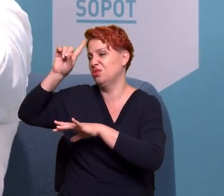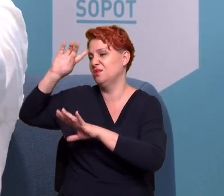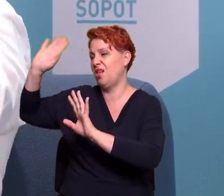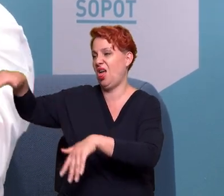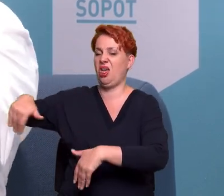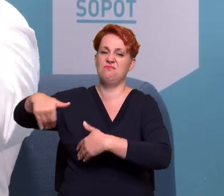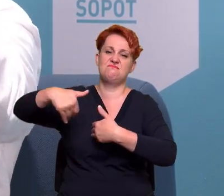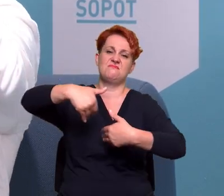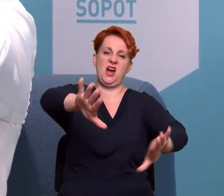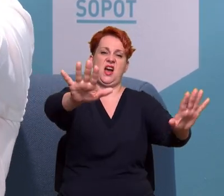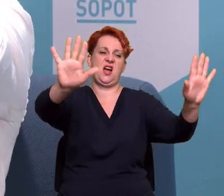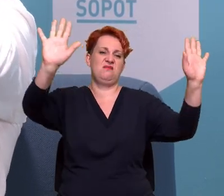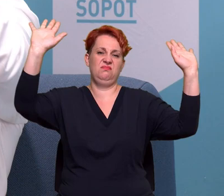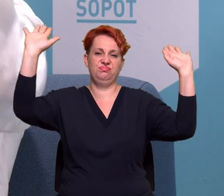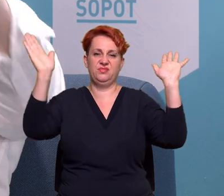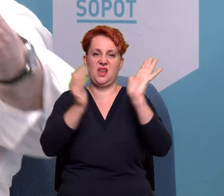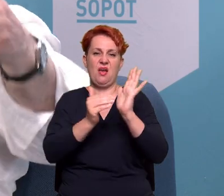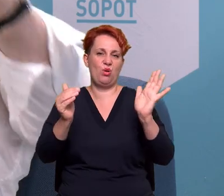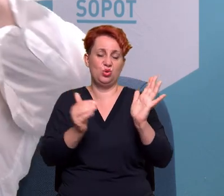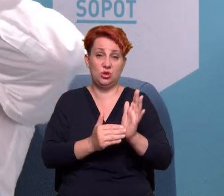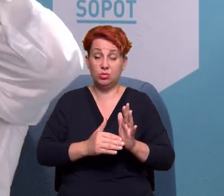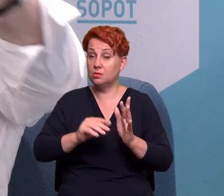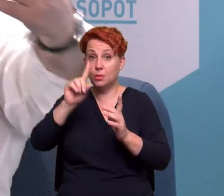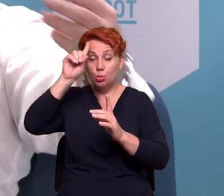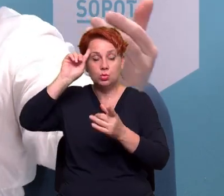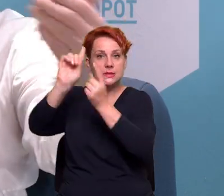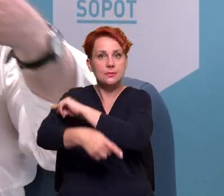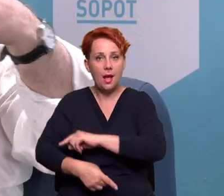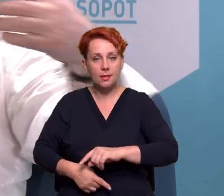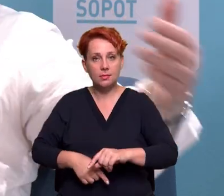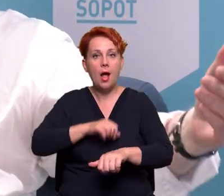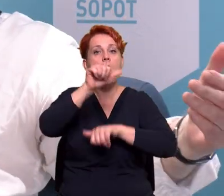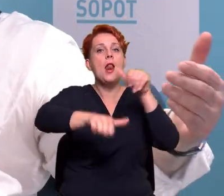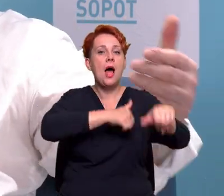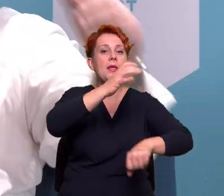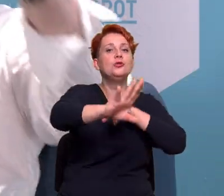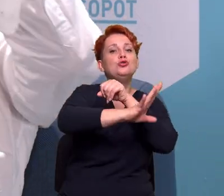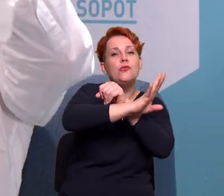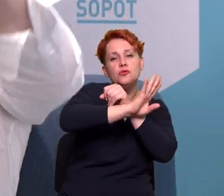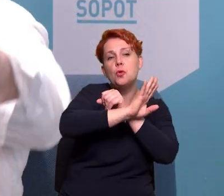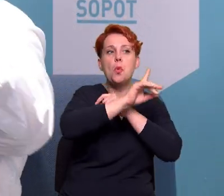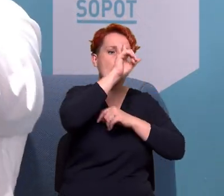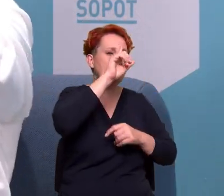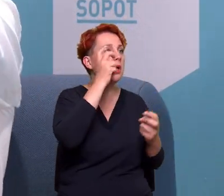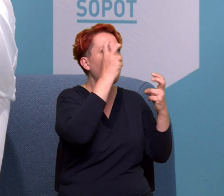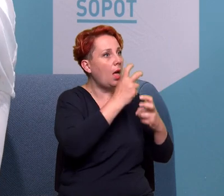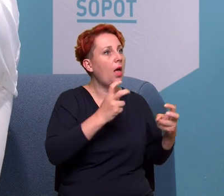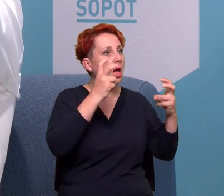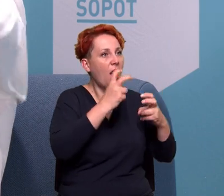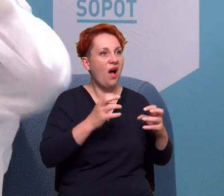Nastąpiła zmiana cywilizacyjna. W latach 90. była pewna fala zainteresowania tym. Teraz to wymarło